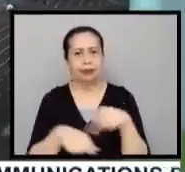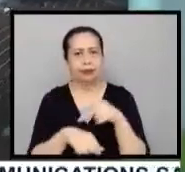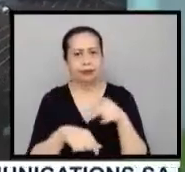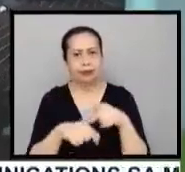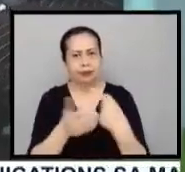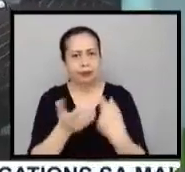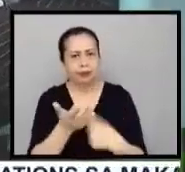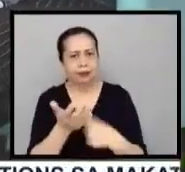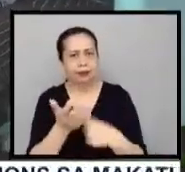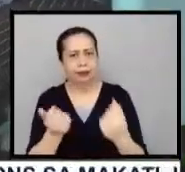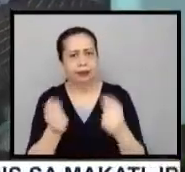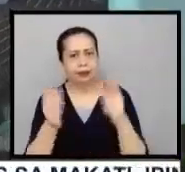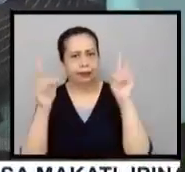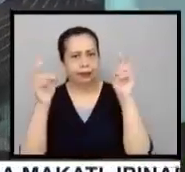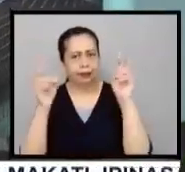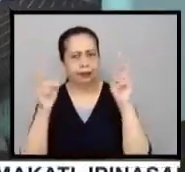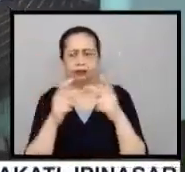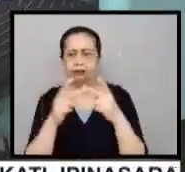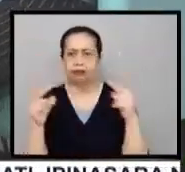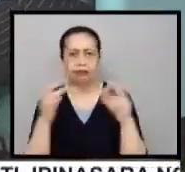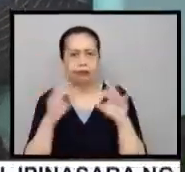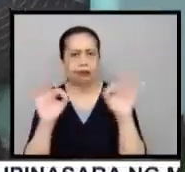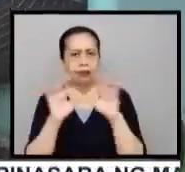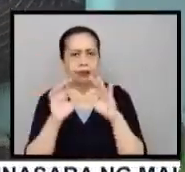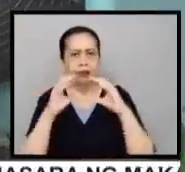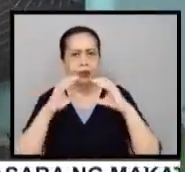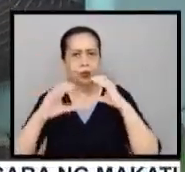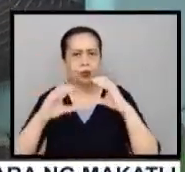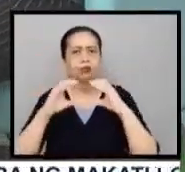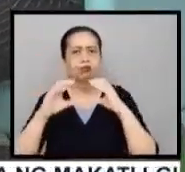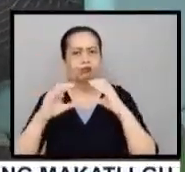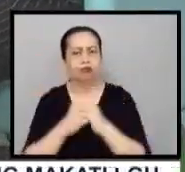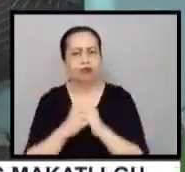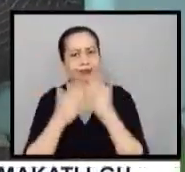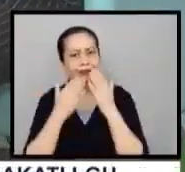po ngayong umaga, napakalaga ng communication. No? Yun naman yung nabanggit ni Sir. Maraming salamat Sir, mabuhay po kayo.